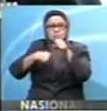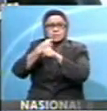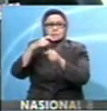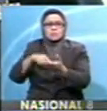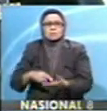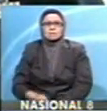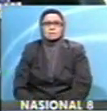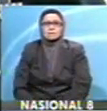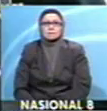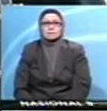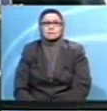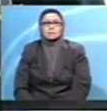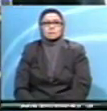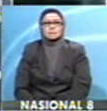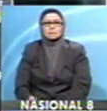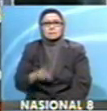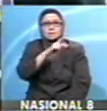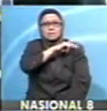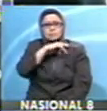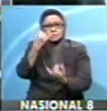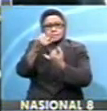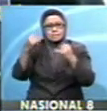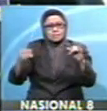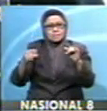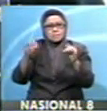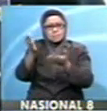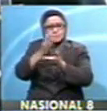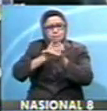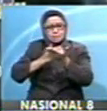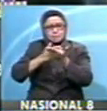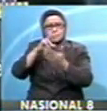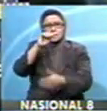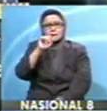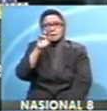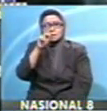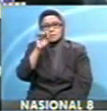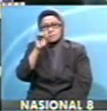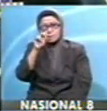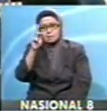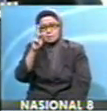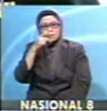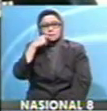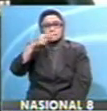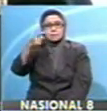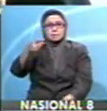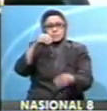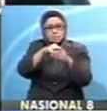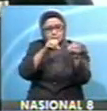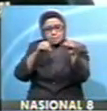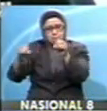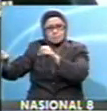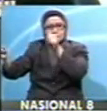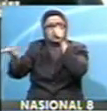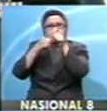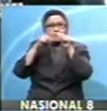ini ketua jabatan siasatan jenayah narkotik jsjn Kedah superintenden Abdul Razak Mohamad Zin berkata dalam operasi pertama pada